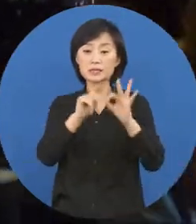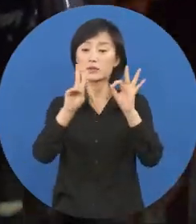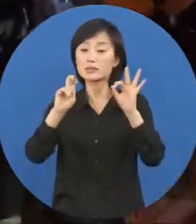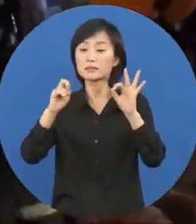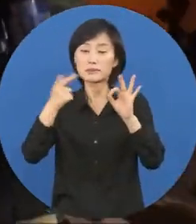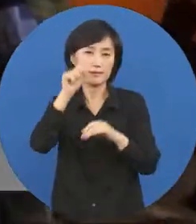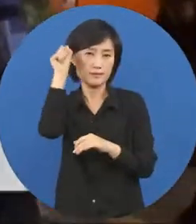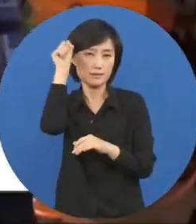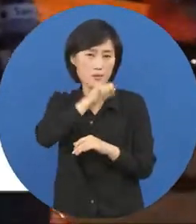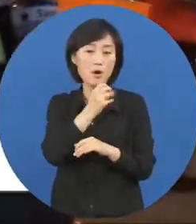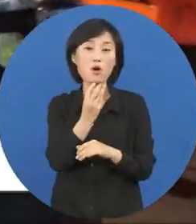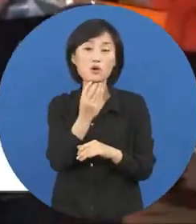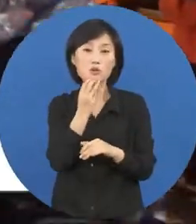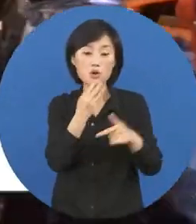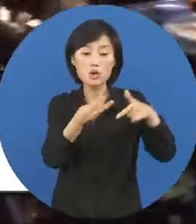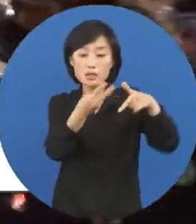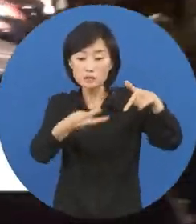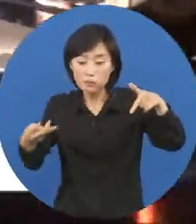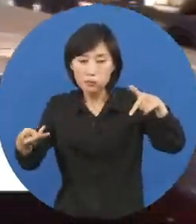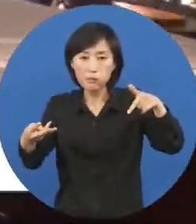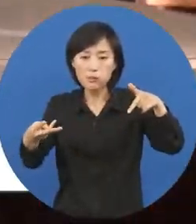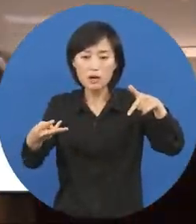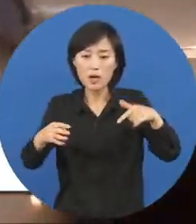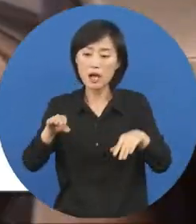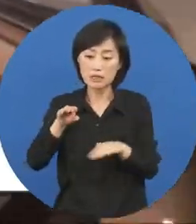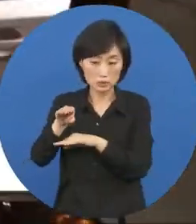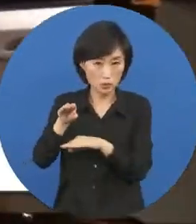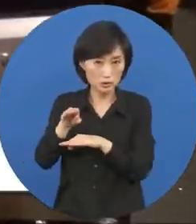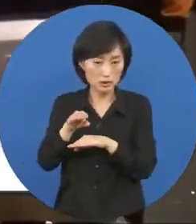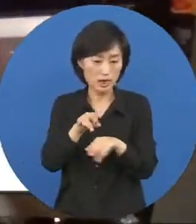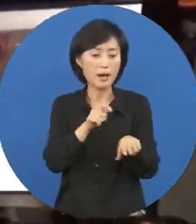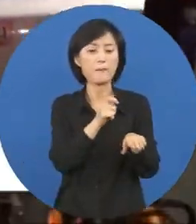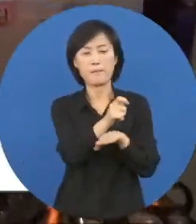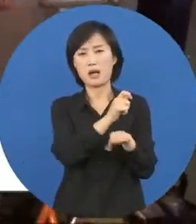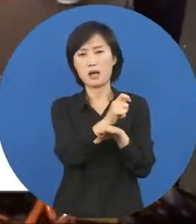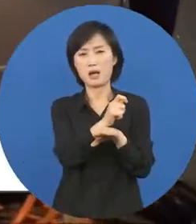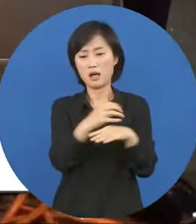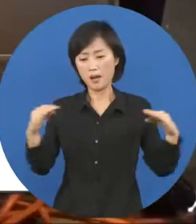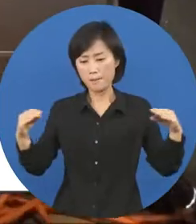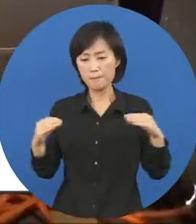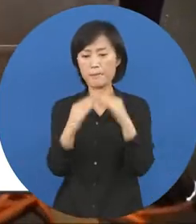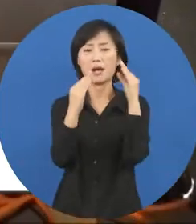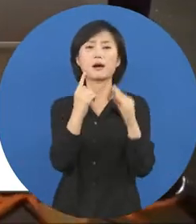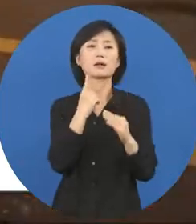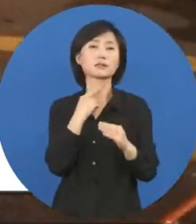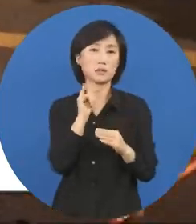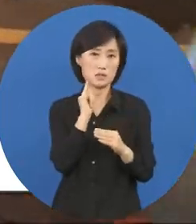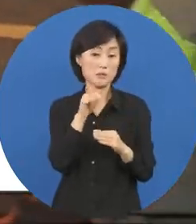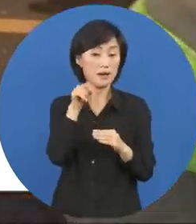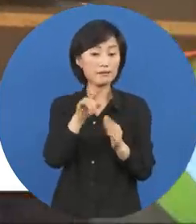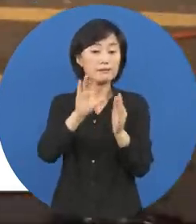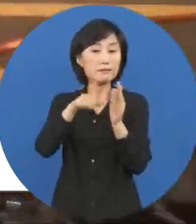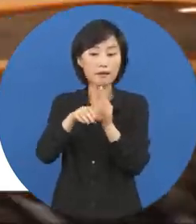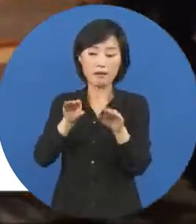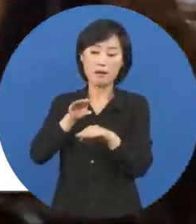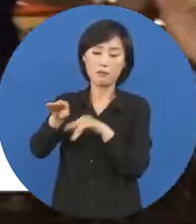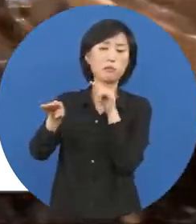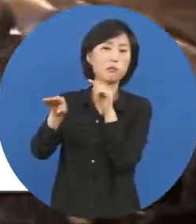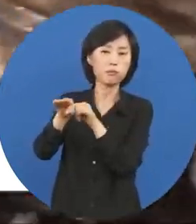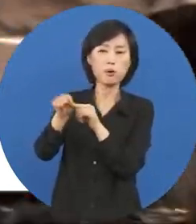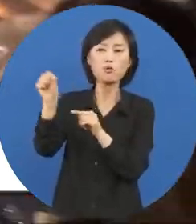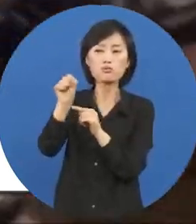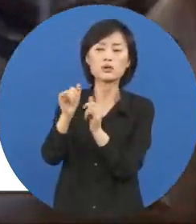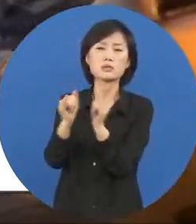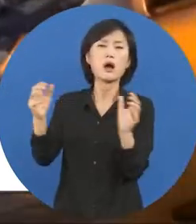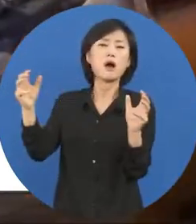27일 새벽 서울시 금천구 수출의 다리 에서 승용차와 택시가 충돌한 사고가 있었습니다 이 사고로 수용 차 운전자